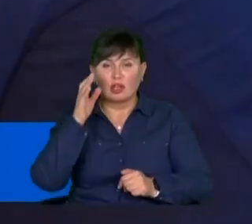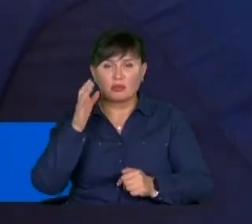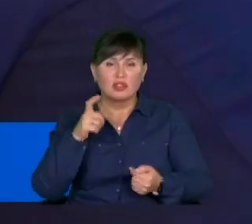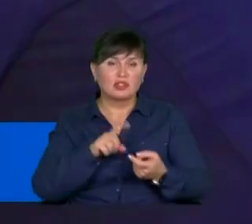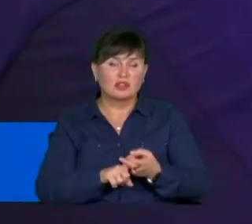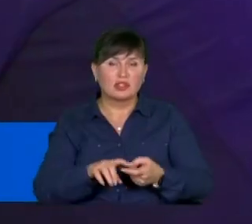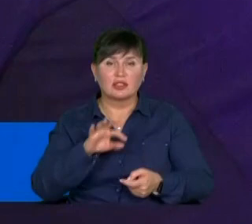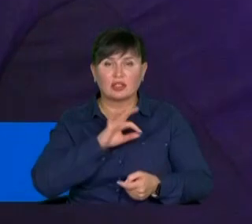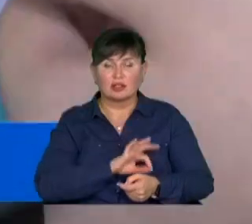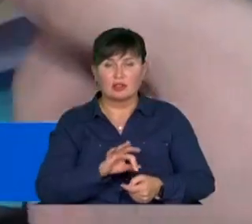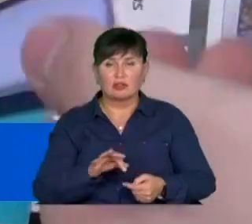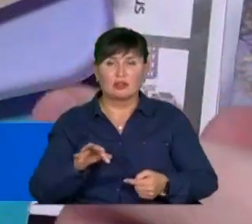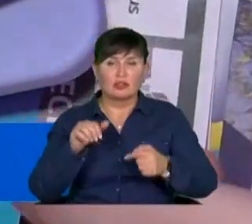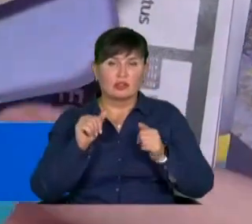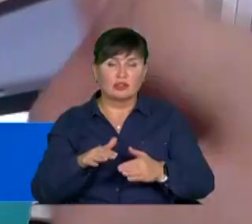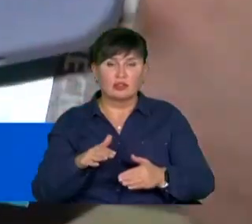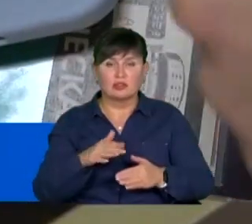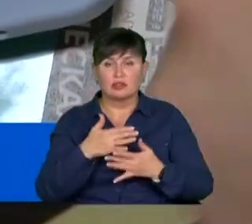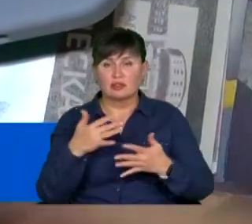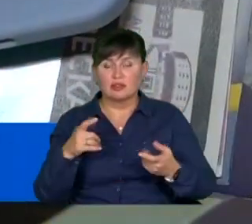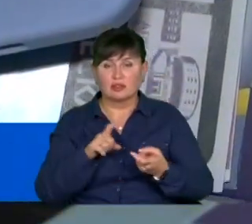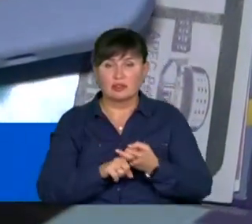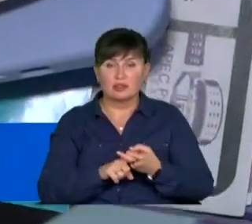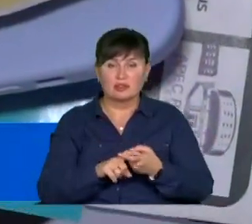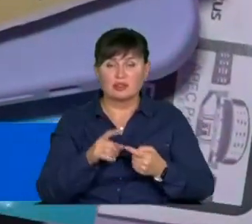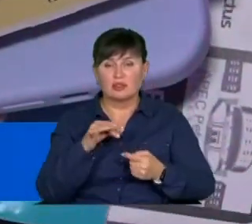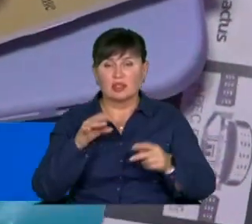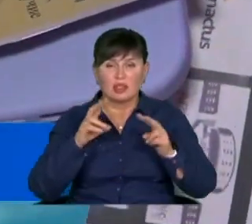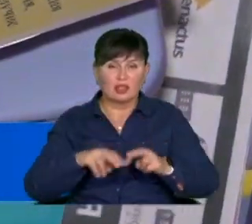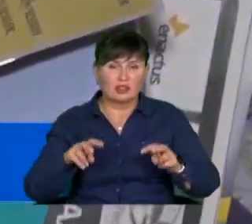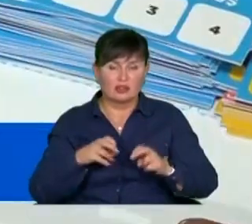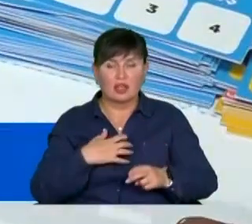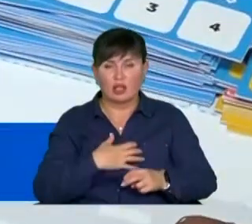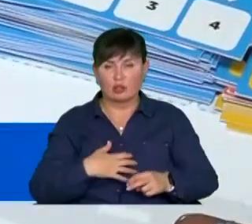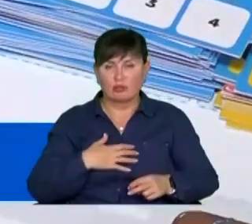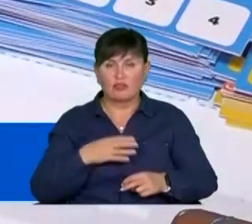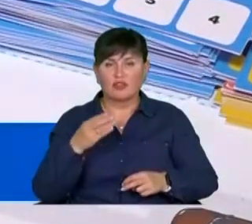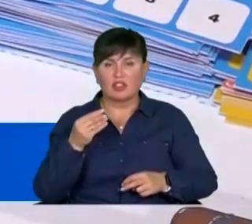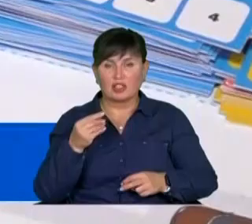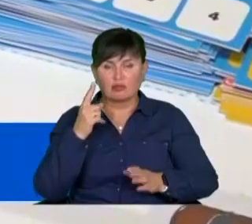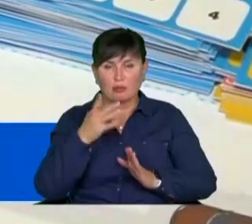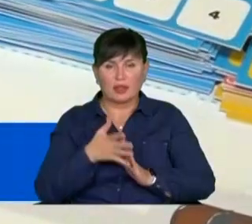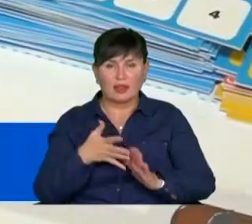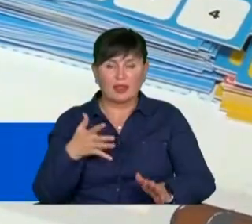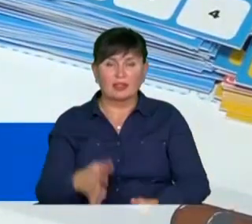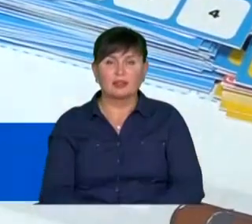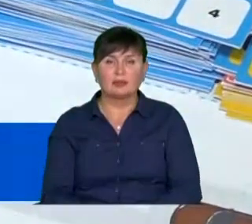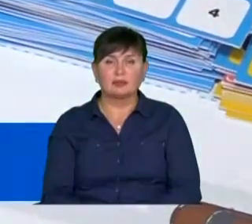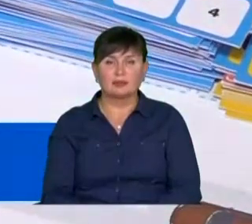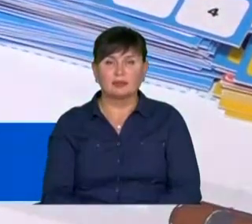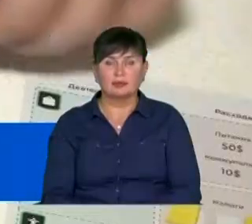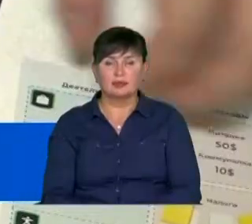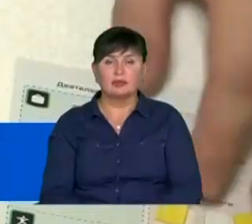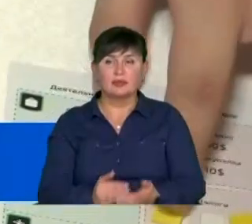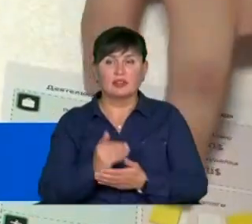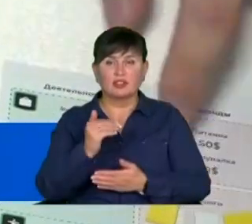связан с доходами, определить степень зависимости счастья от расходов и разобраться с актуальными финансовыми понятиями. Проект нацелен на повышение